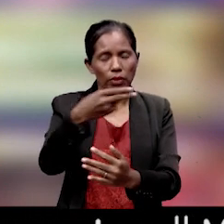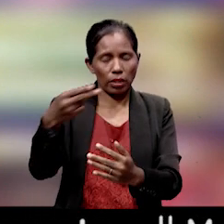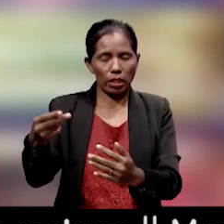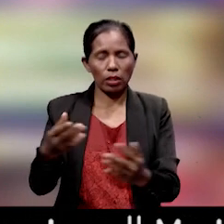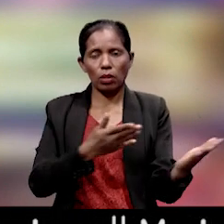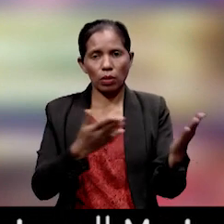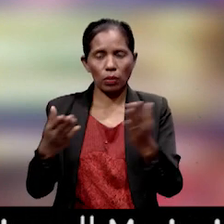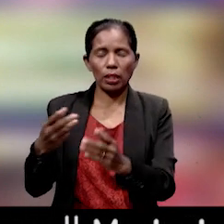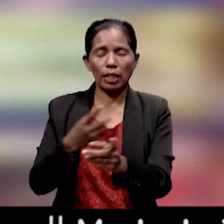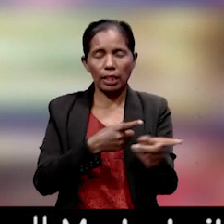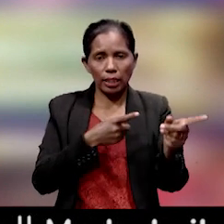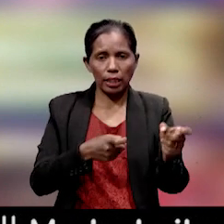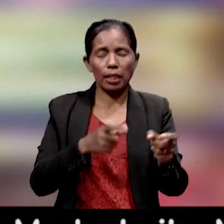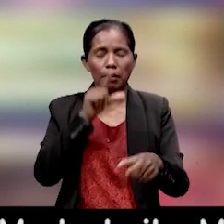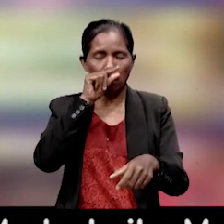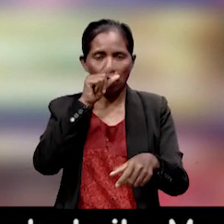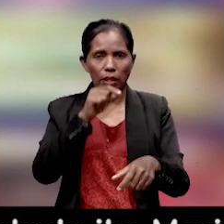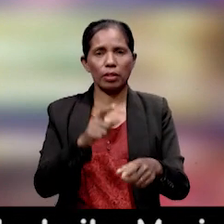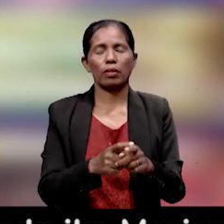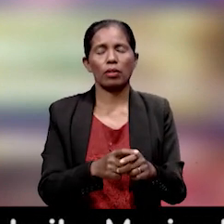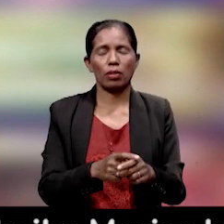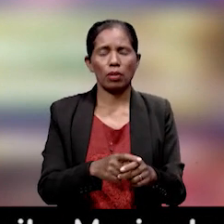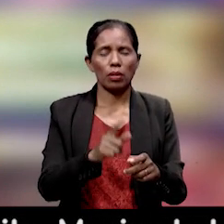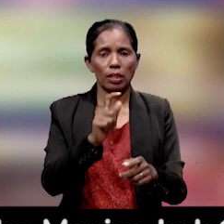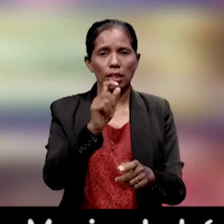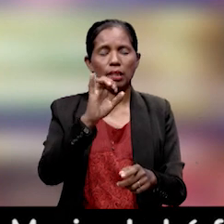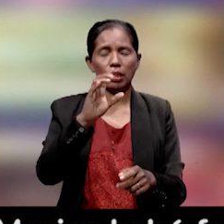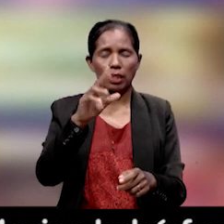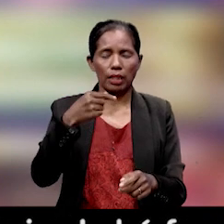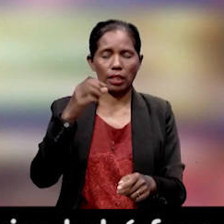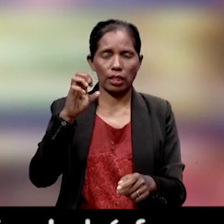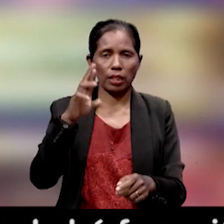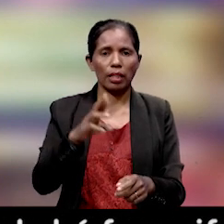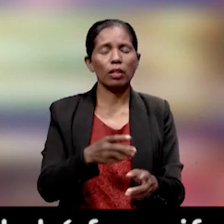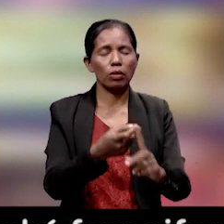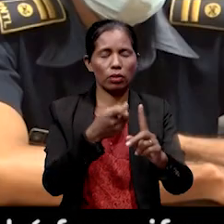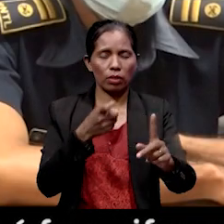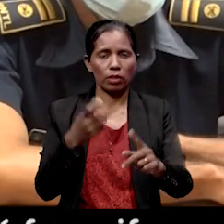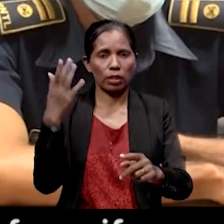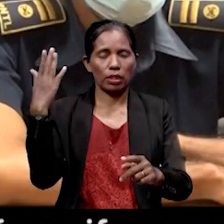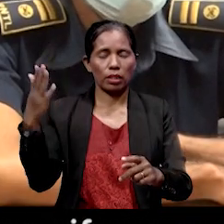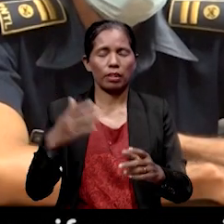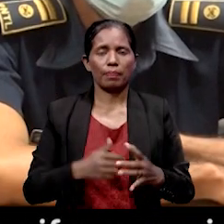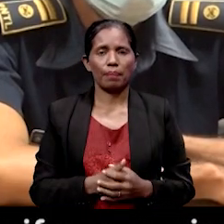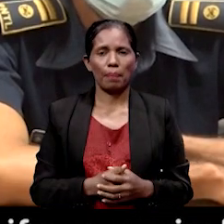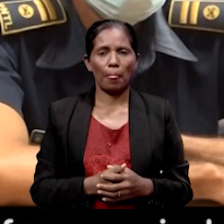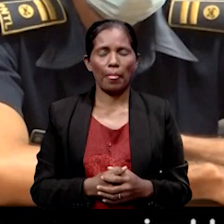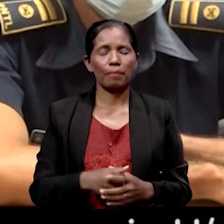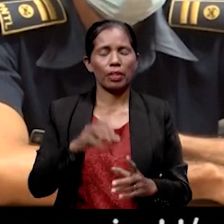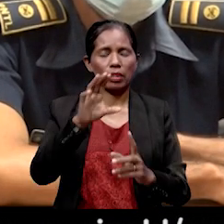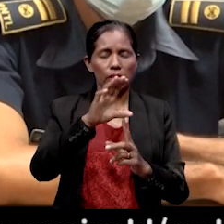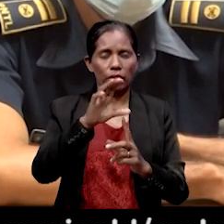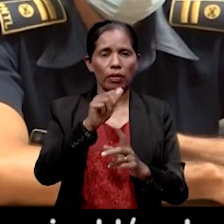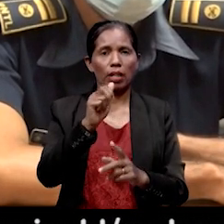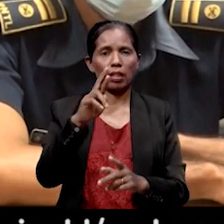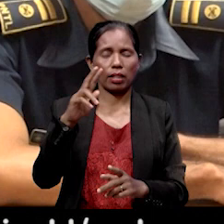hatama kilat manu ho marka Tiger lolong walu, leu fronteira Timor Leste iha area Tunubibi. Superintendenti Sefi Arnaldo